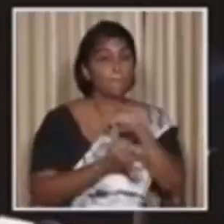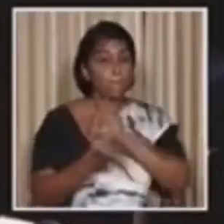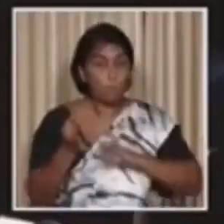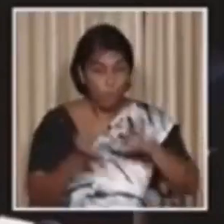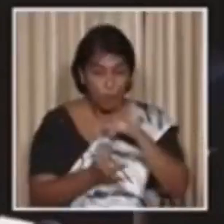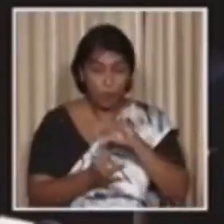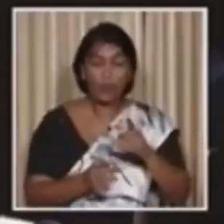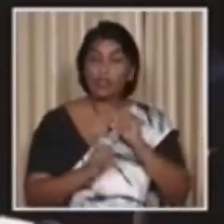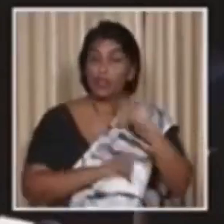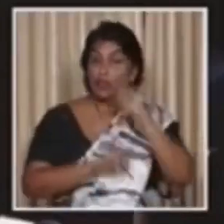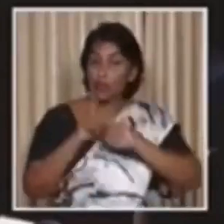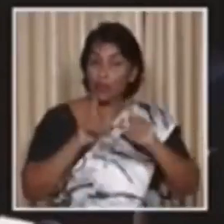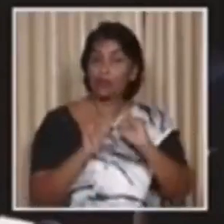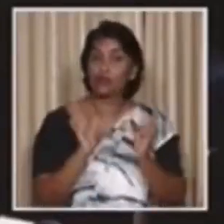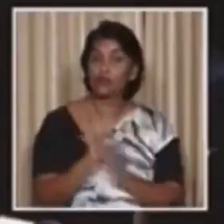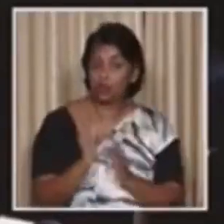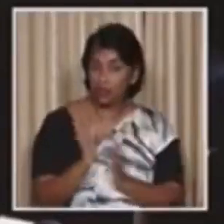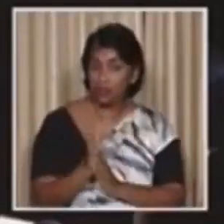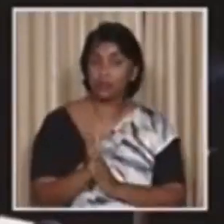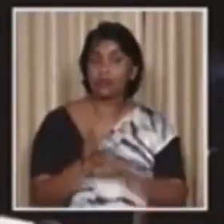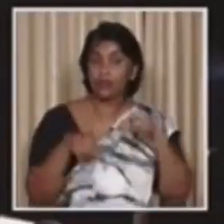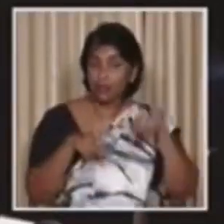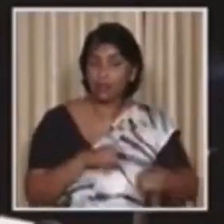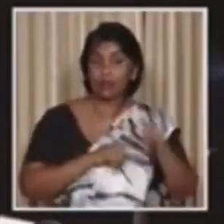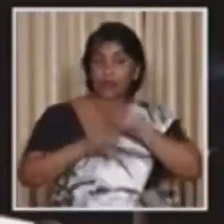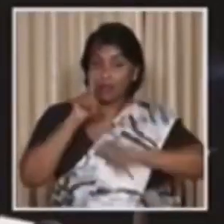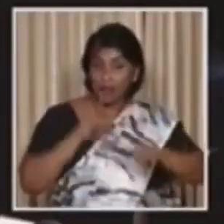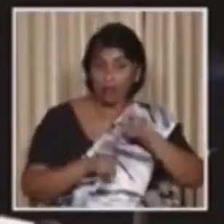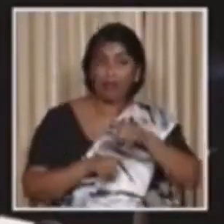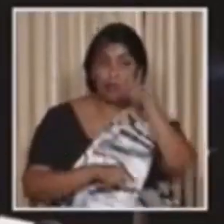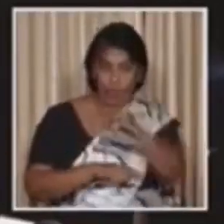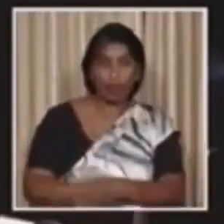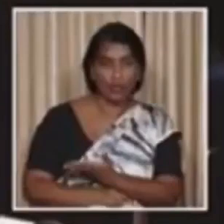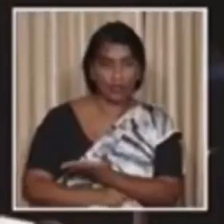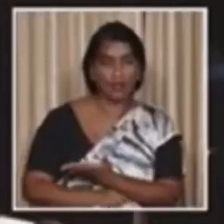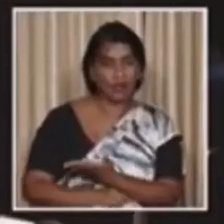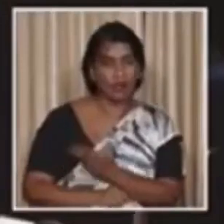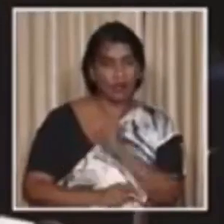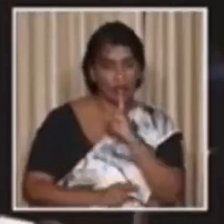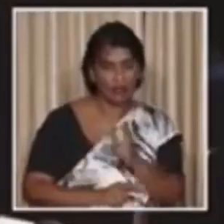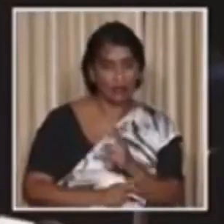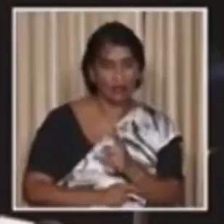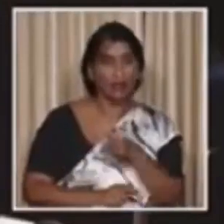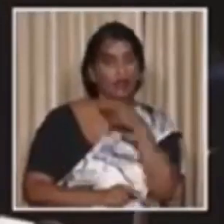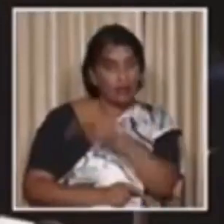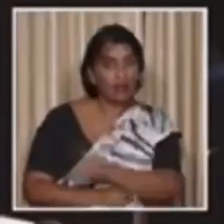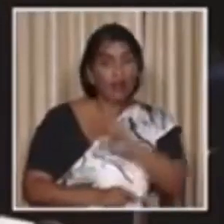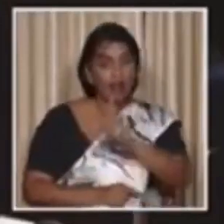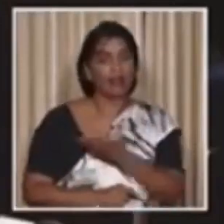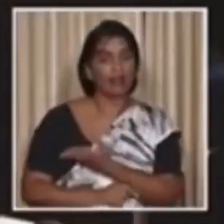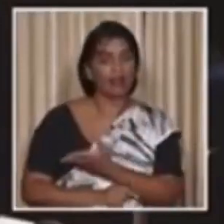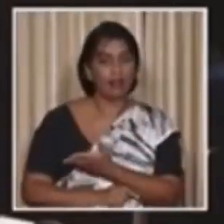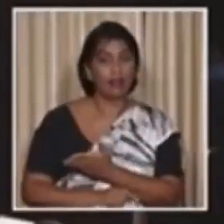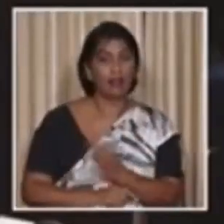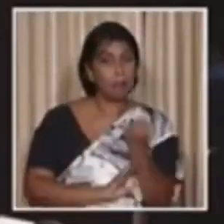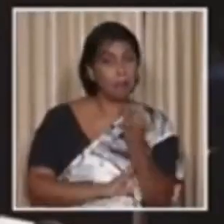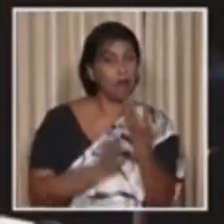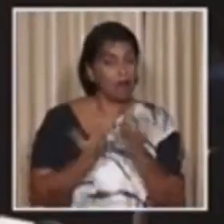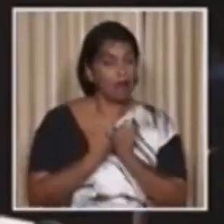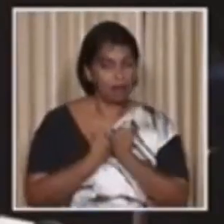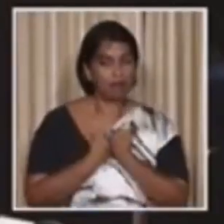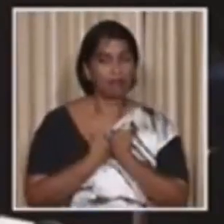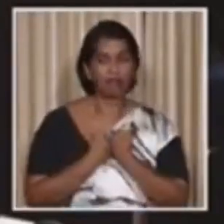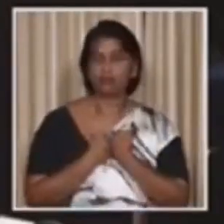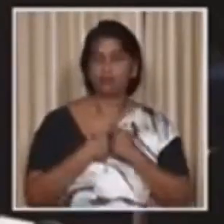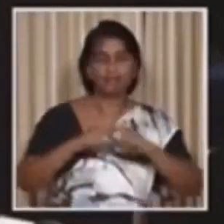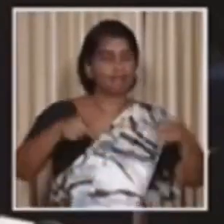ගැන, පාර්ලිමේන්තු කාරක සභාව ගැන මේ තන වාඩි වෙලා කතා කරමු කෙනා නේද මේ කියන්නේ? එයානේ මේ කියන්නේ. එයා බලය ආපුවම